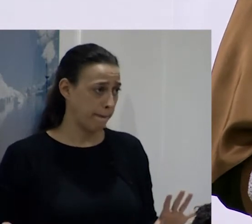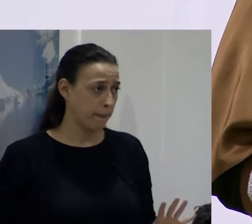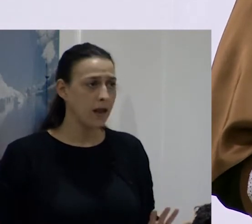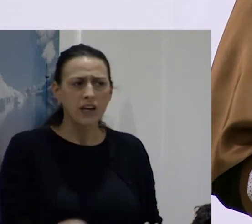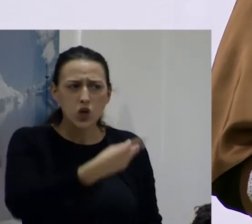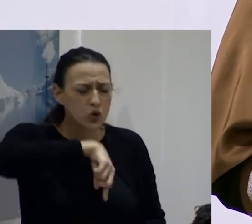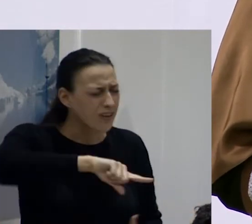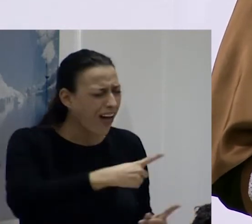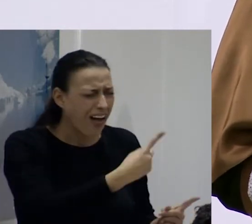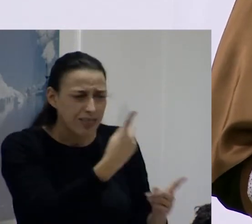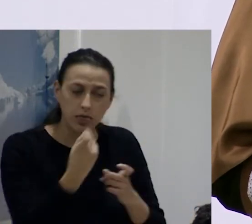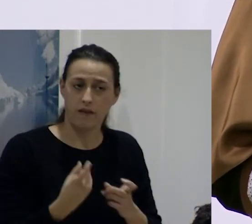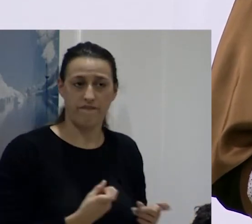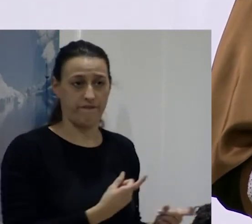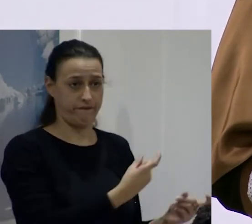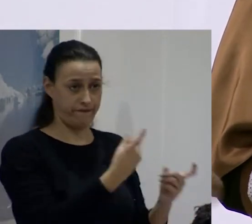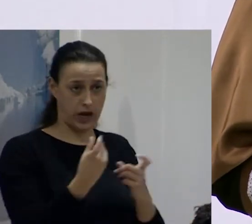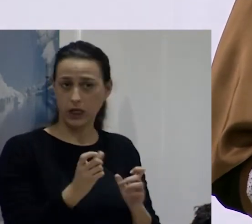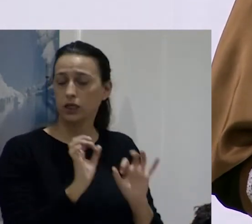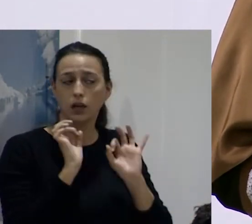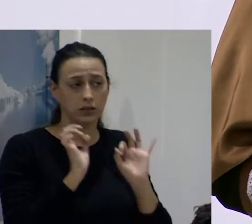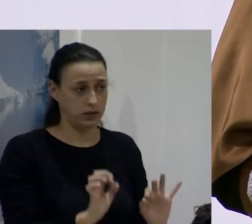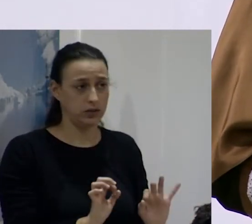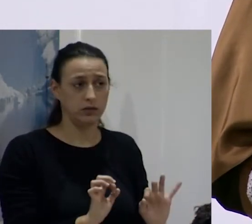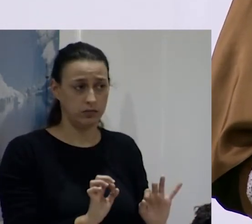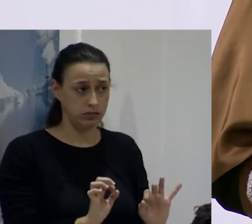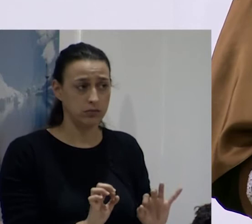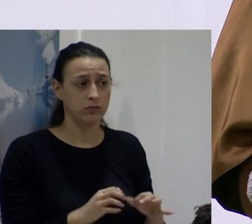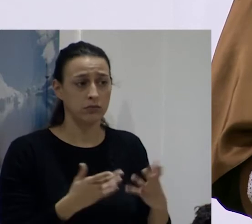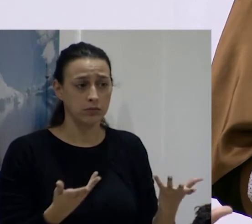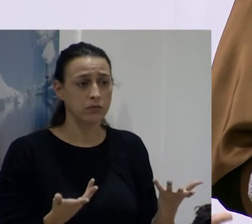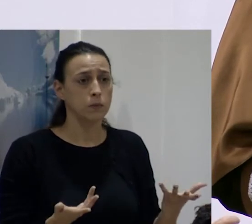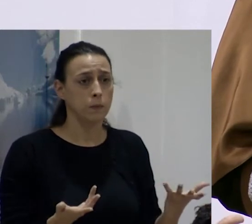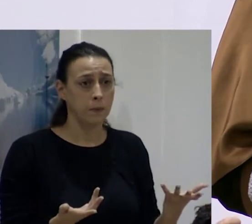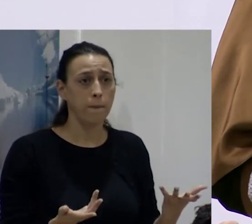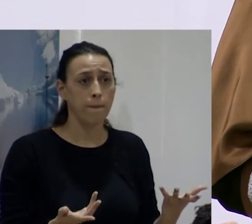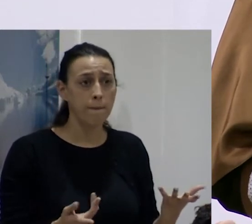necessitem desesperadament per poder encarar el món de demà